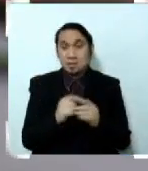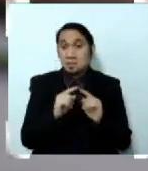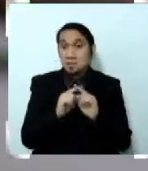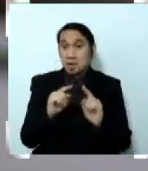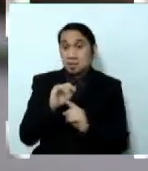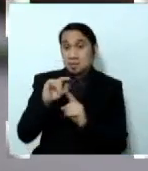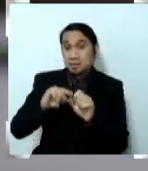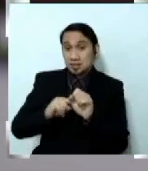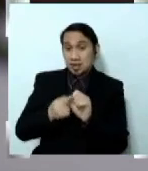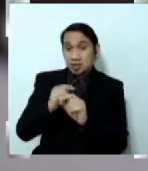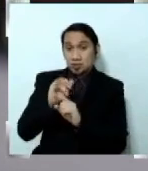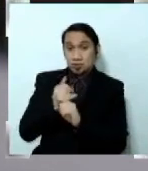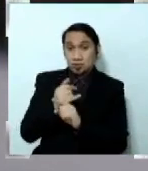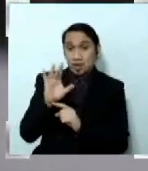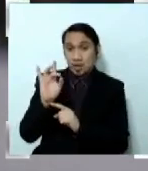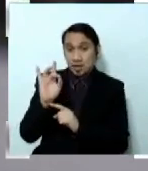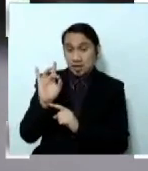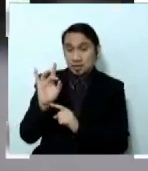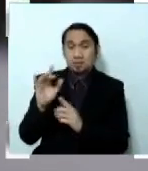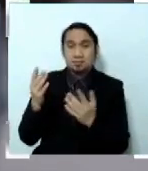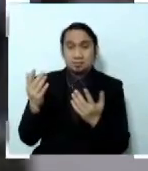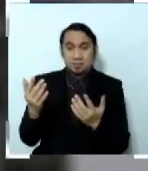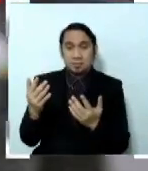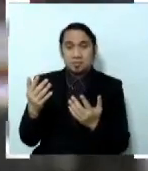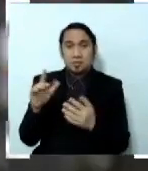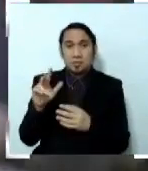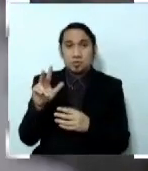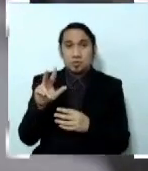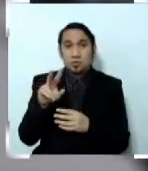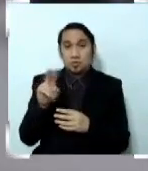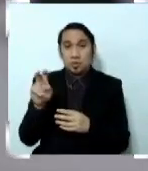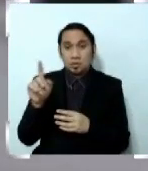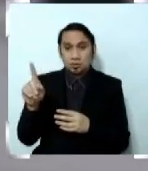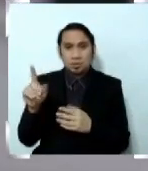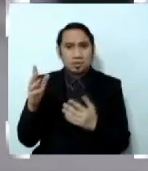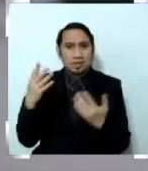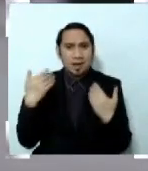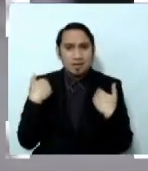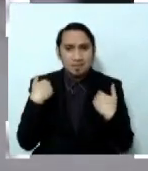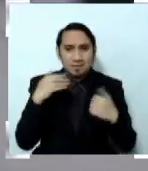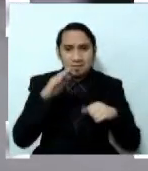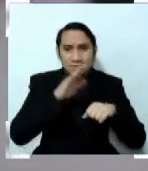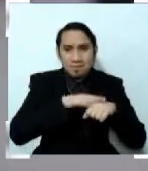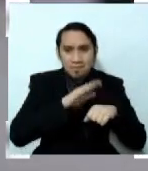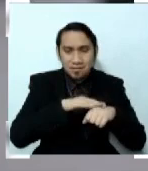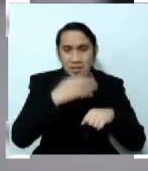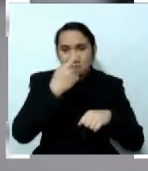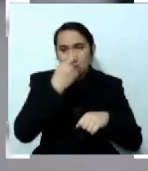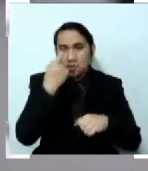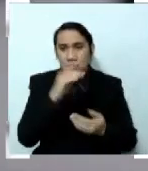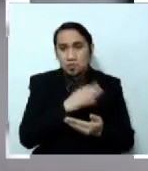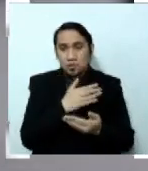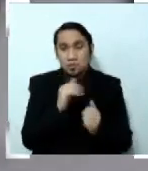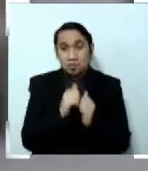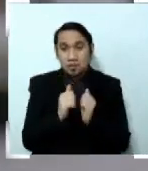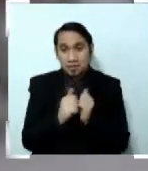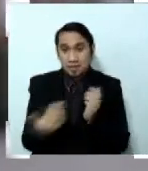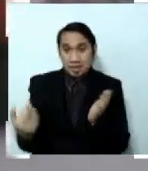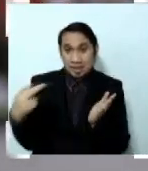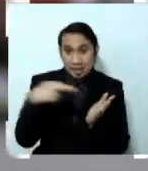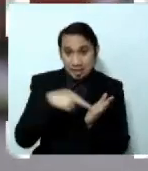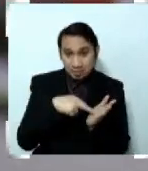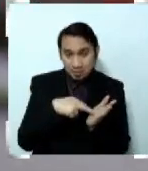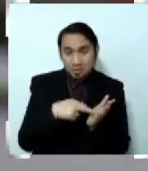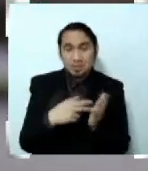kahapon July 13, 201 na ang nasita dito sa Cavite dahil sa pag-videoke. Kapag umulit pa, meron ng 500 pisong